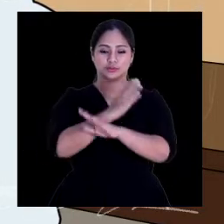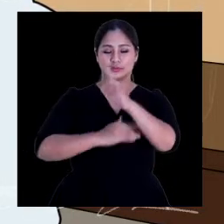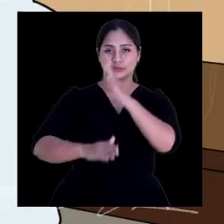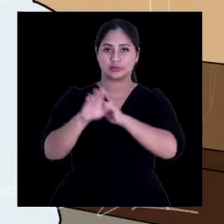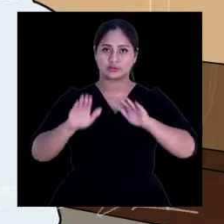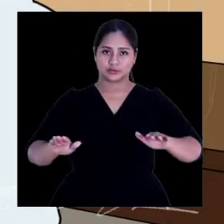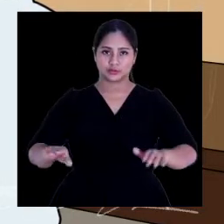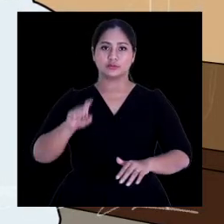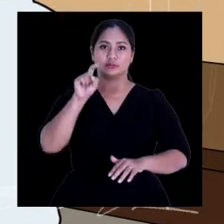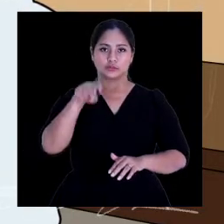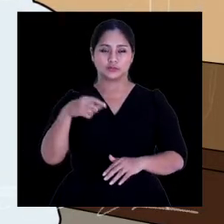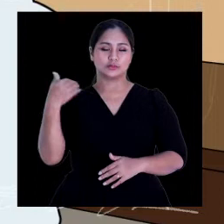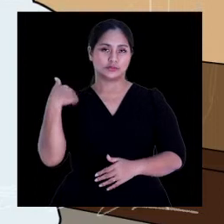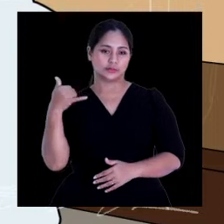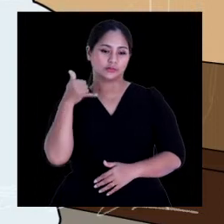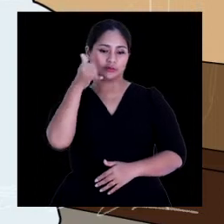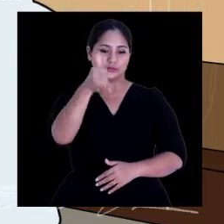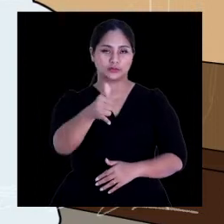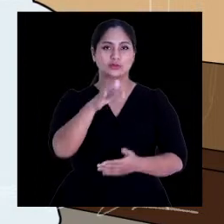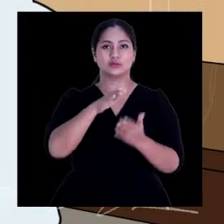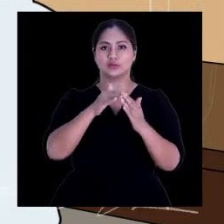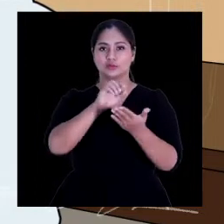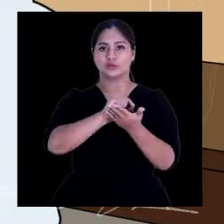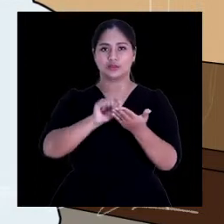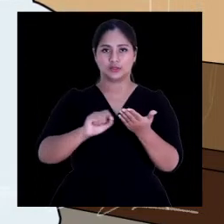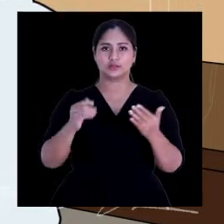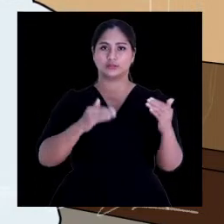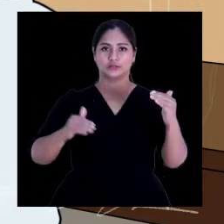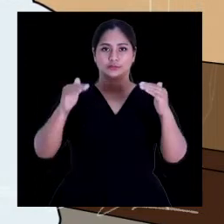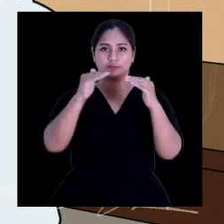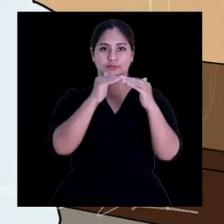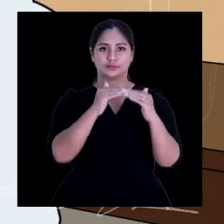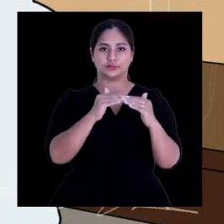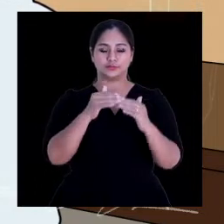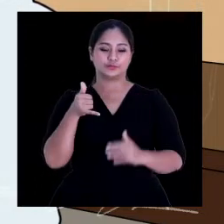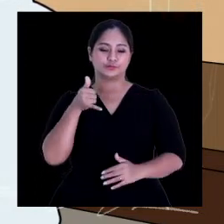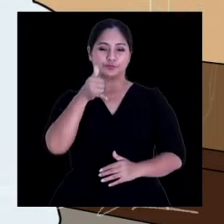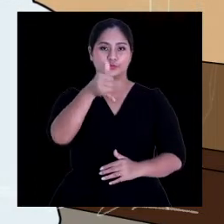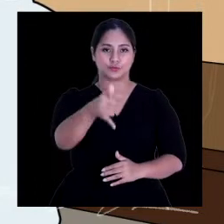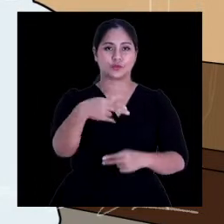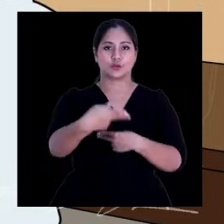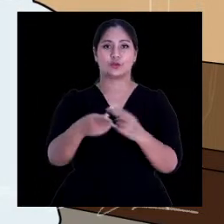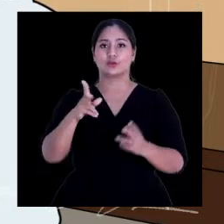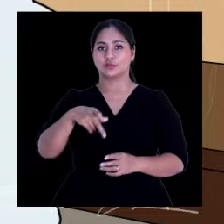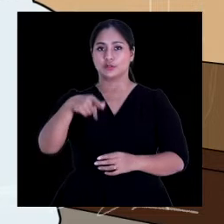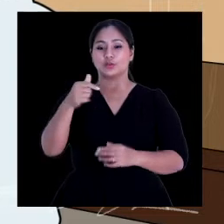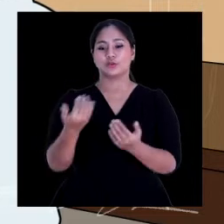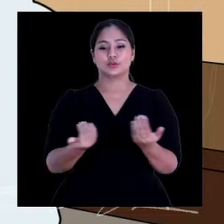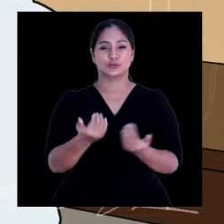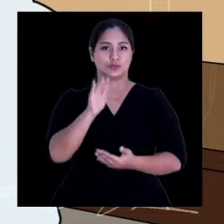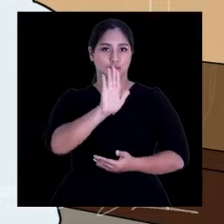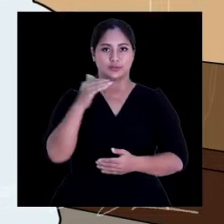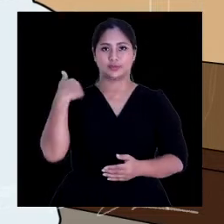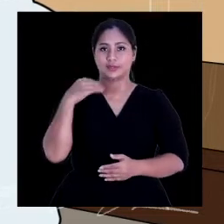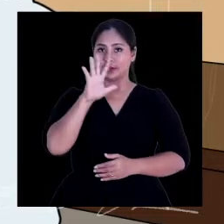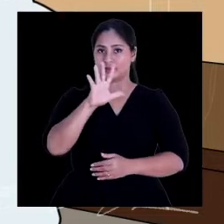การทุกคนควรได้เข้าโรงเรียนอย่างเท่าเทียมกันจงไปเสนอตั๋วเข้าเรียนห้องเกียมประถมเมื่อลูกของทาน